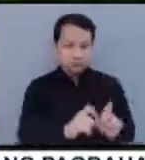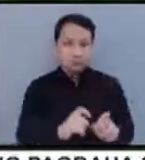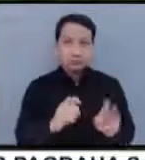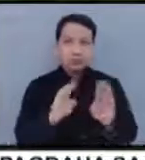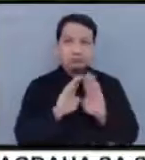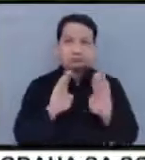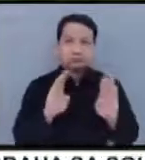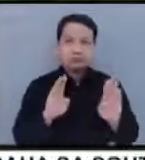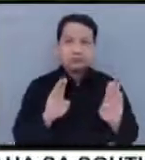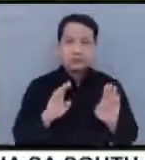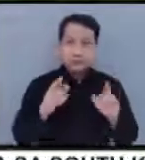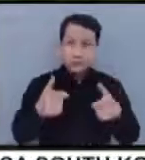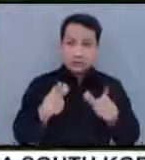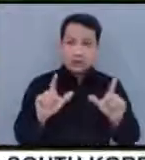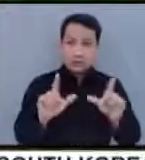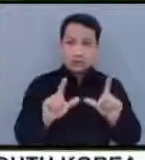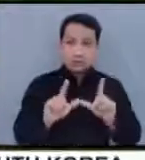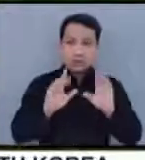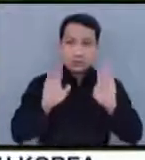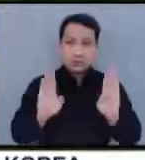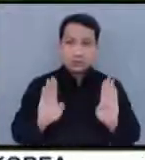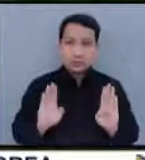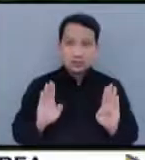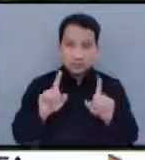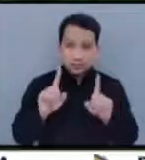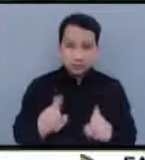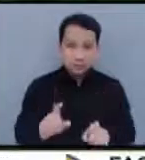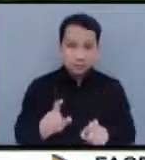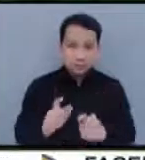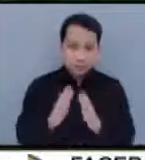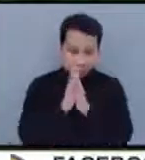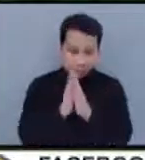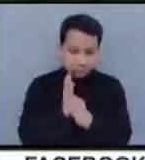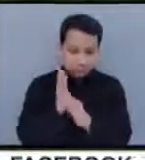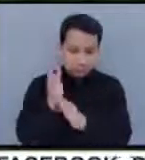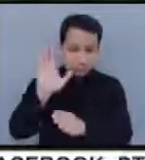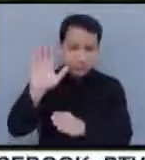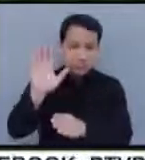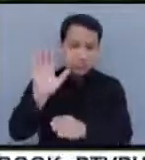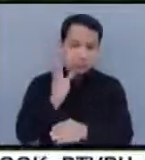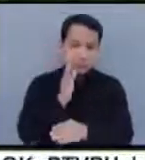yung ating mga prayers marinig ni Jesus through her mother, Mama Mary.